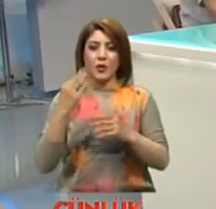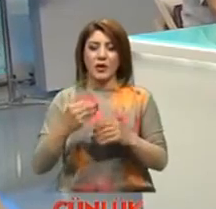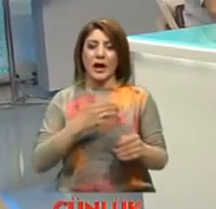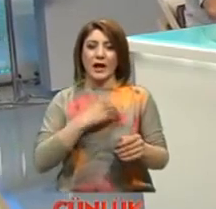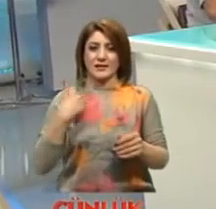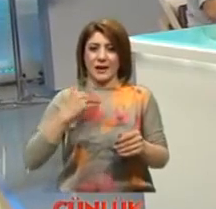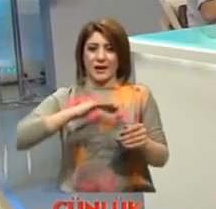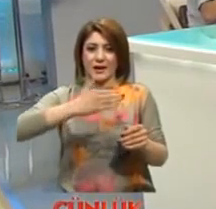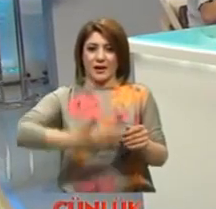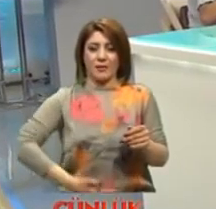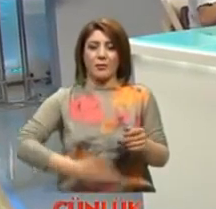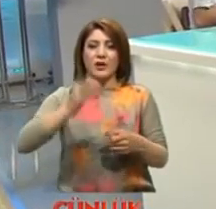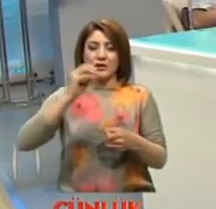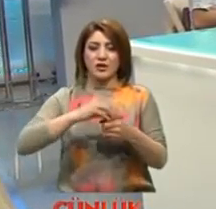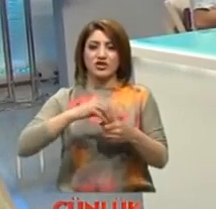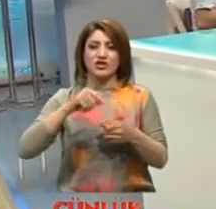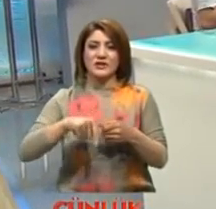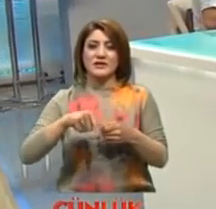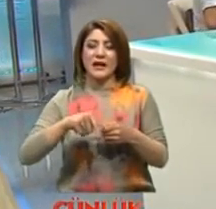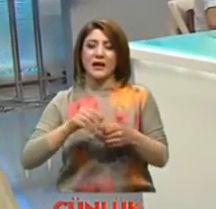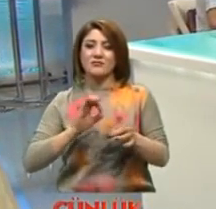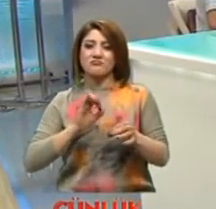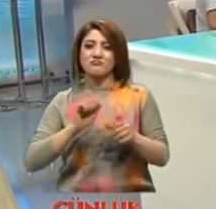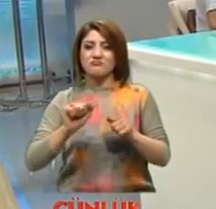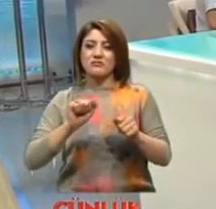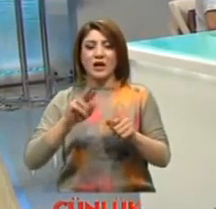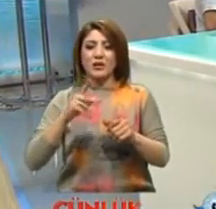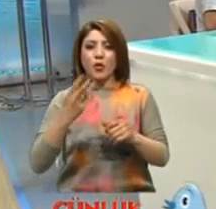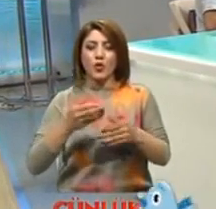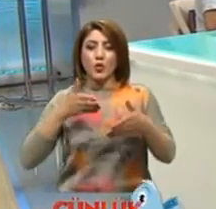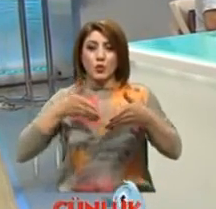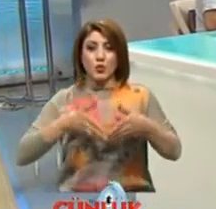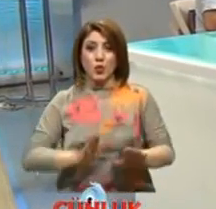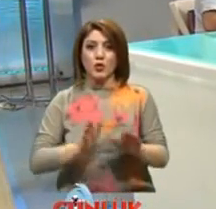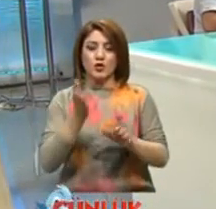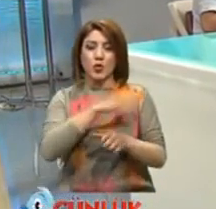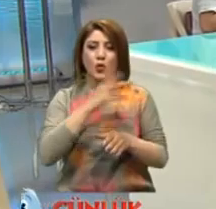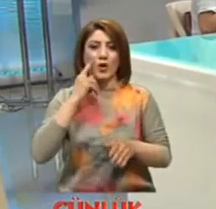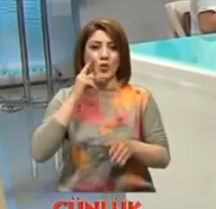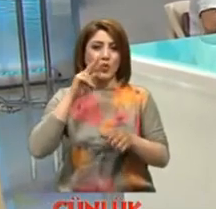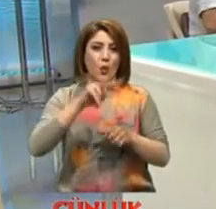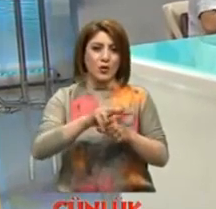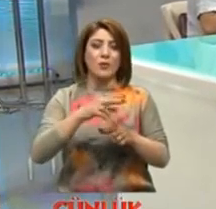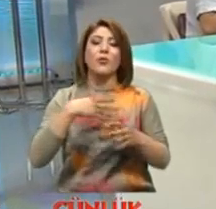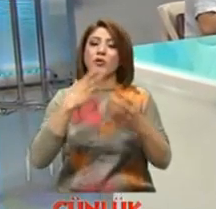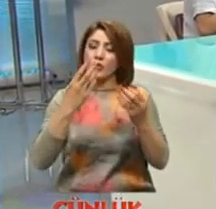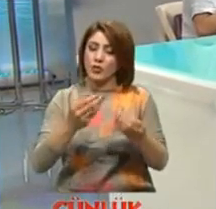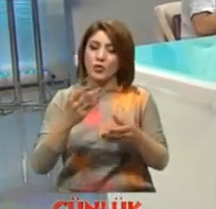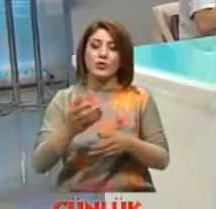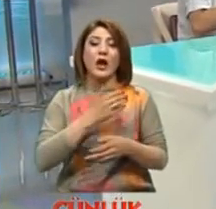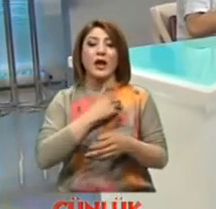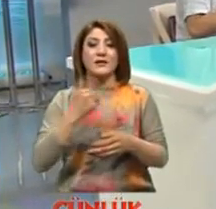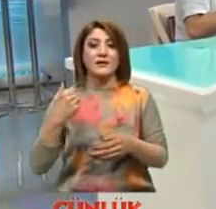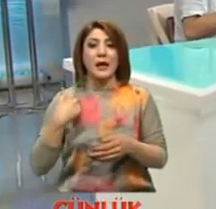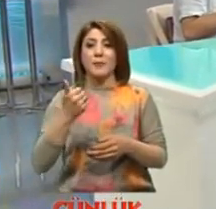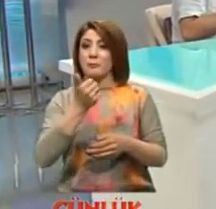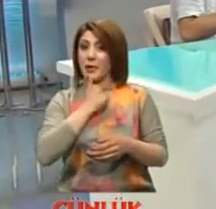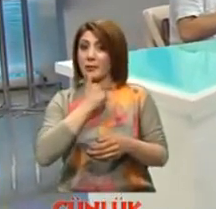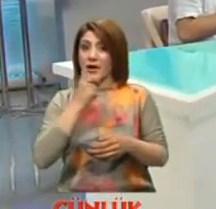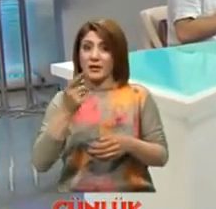bazı ritmik verilerini edinmiş oluyorlar. Doğduğunda da bunu gözlemleyebiliyoruz. Bununla ilgili de çalışmalar var. Anne sesi, baba sesi ve